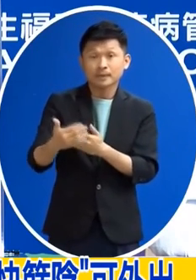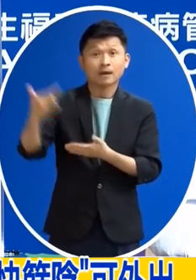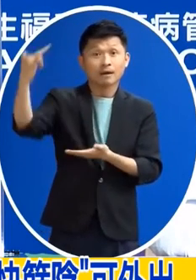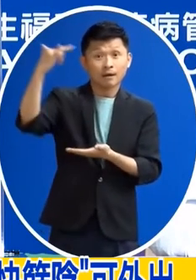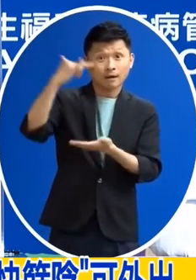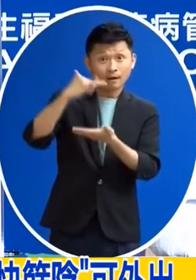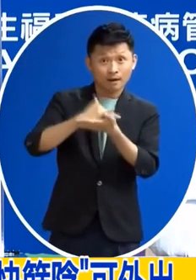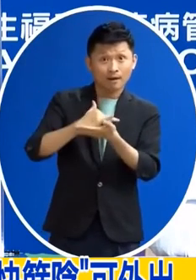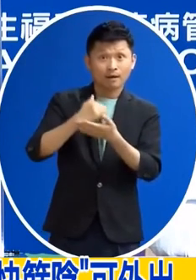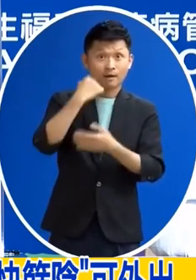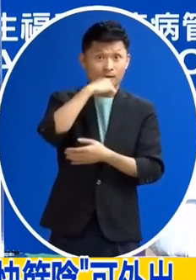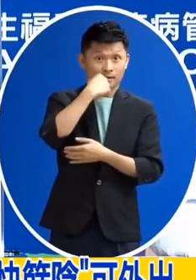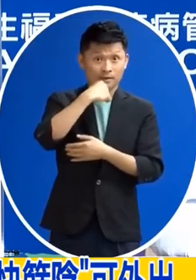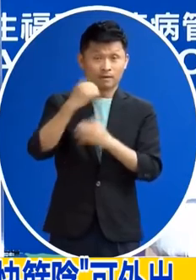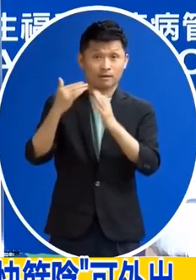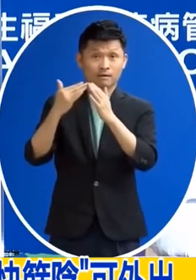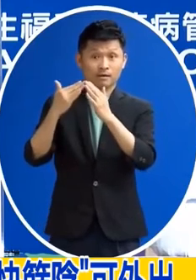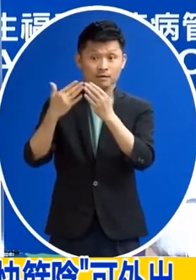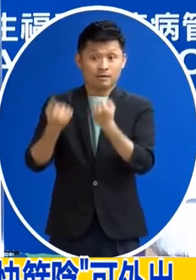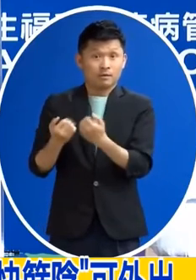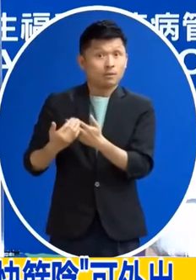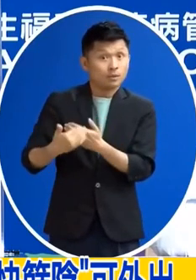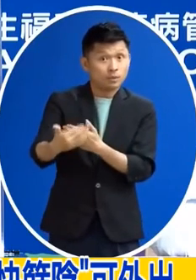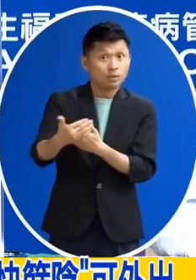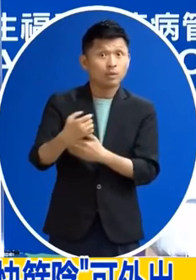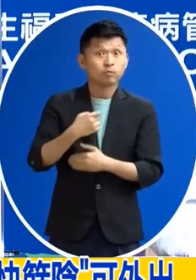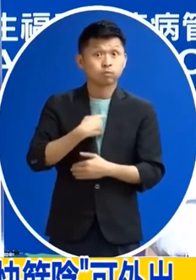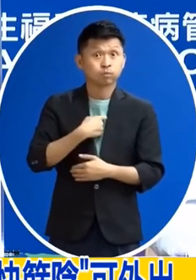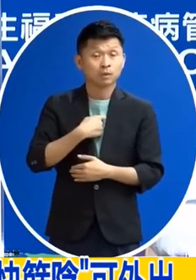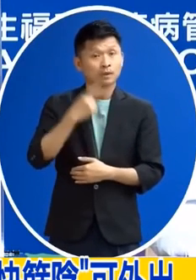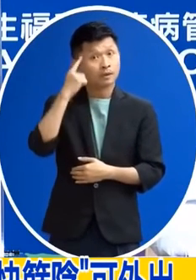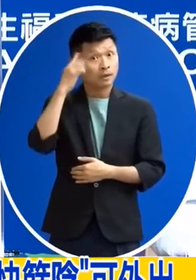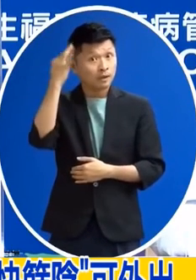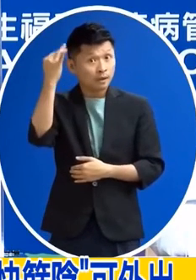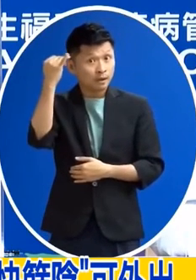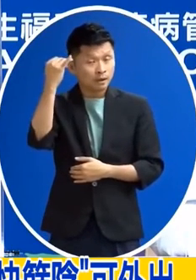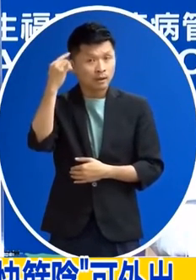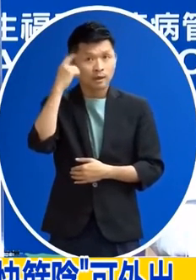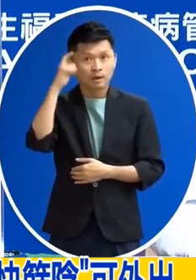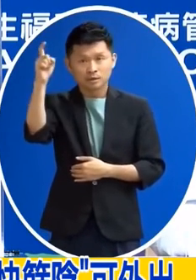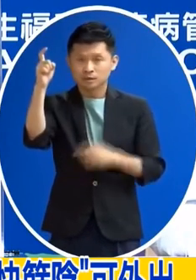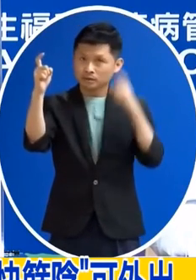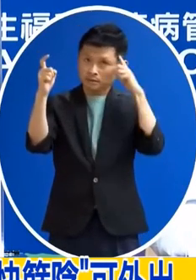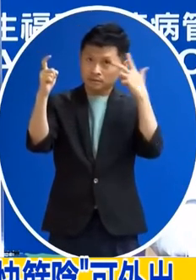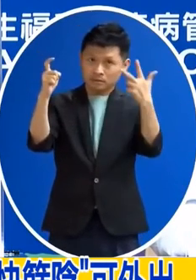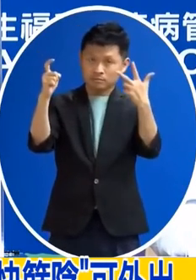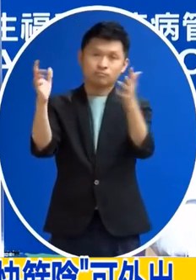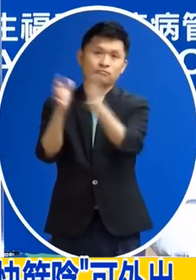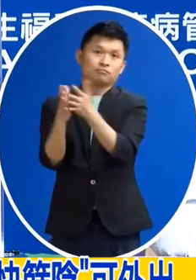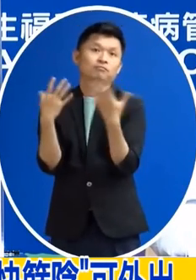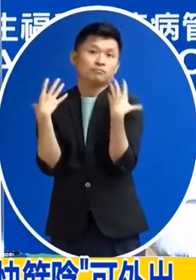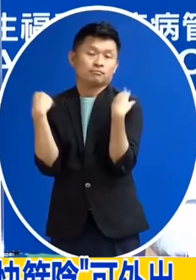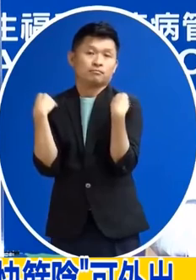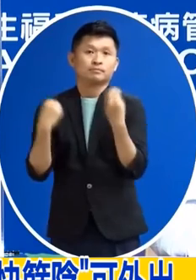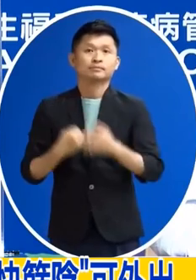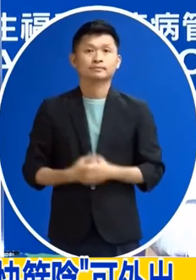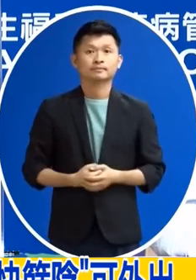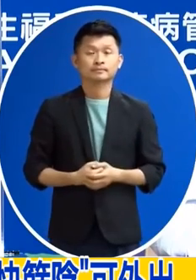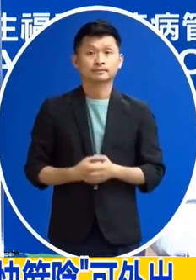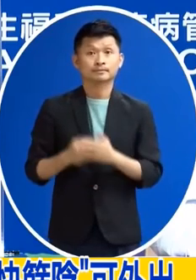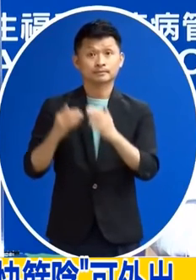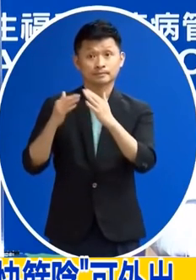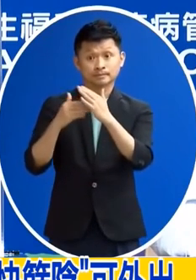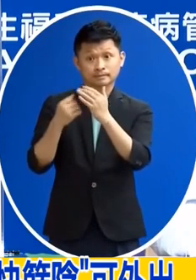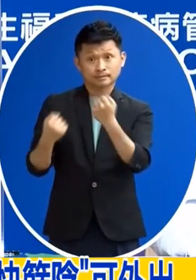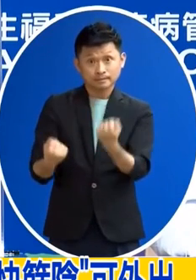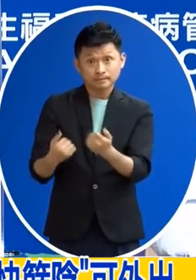国的这方境外移入的这一方面它的检疫仍然维持是10+7，那这当然在居家检疫